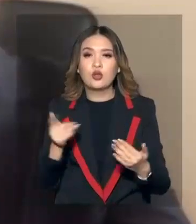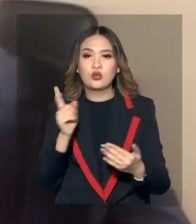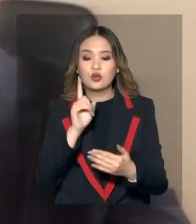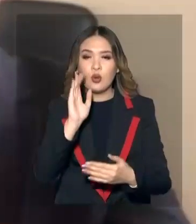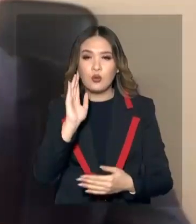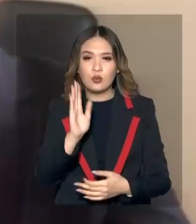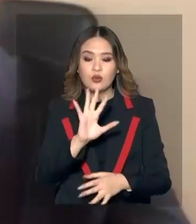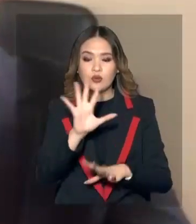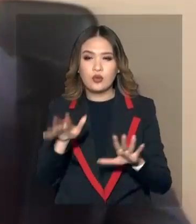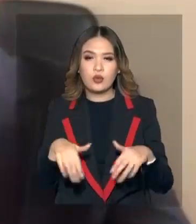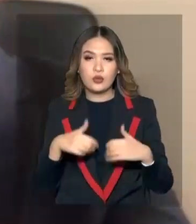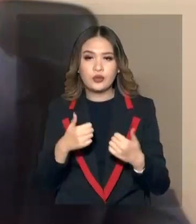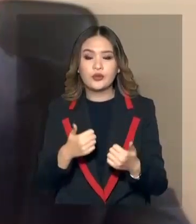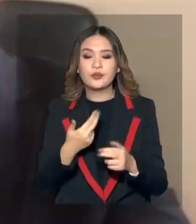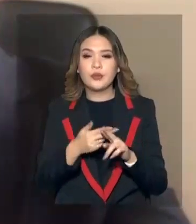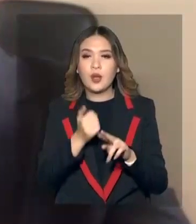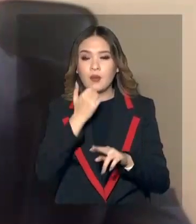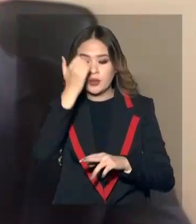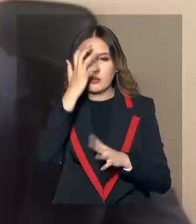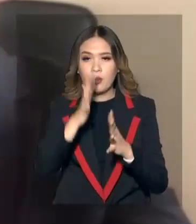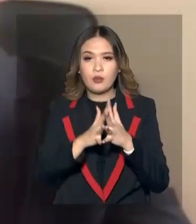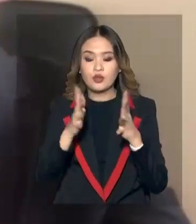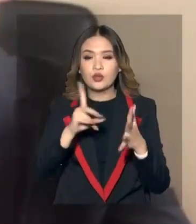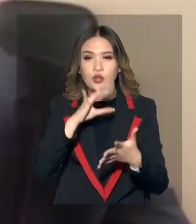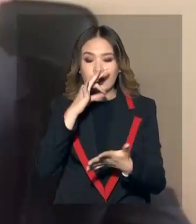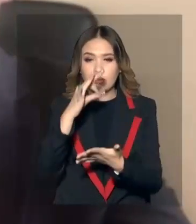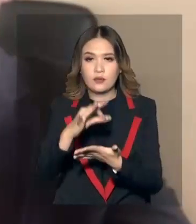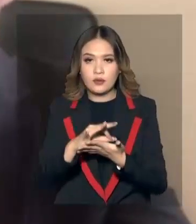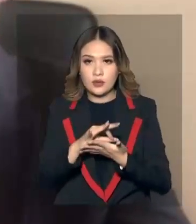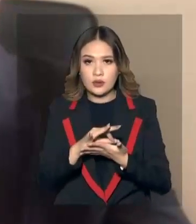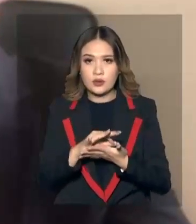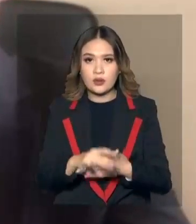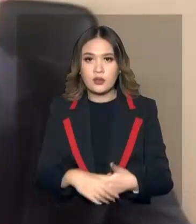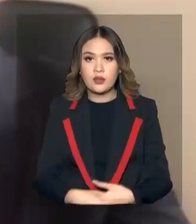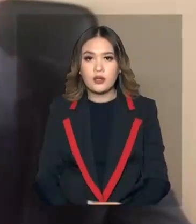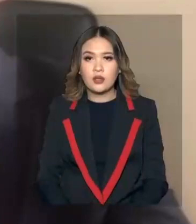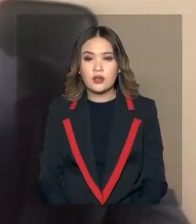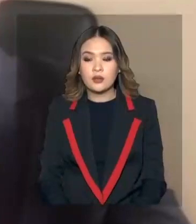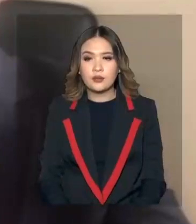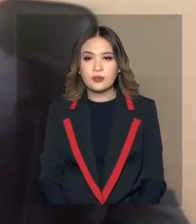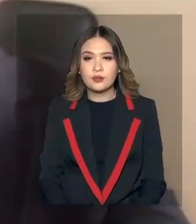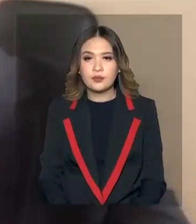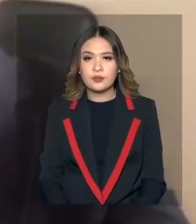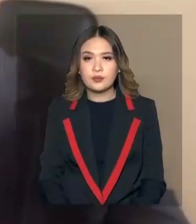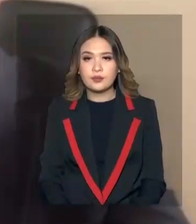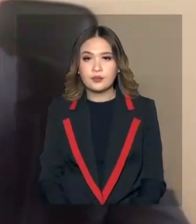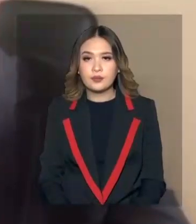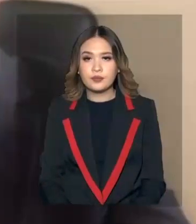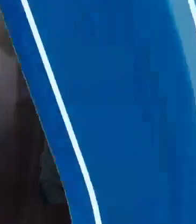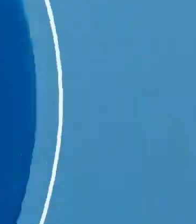воплотится так, как вы задумали. Спасибо вам большое за интервью. А мы продолжим.